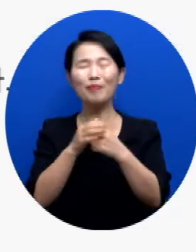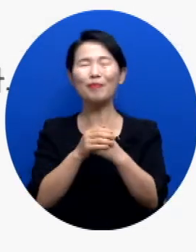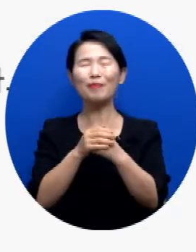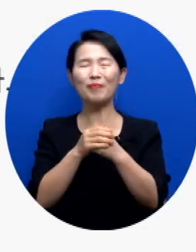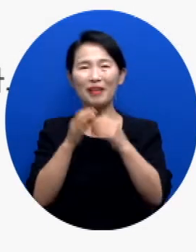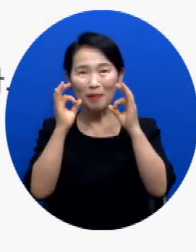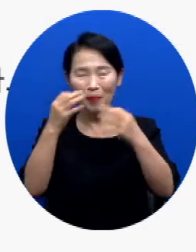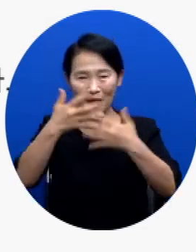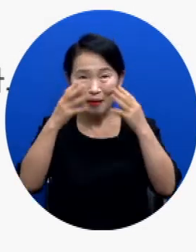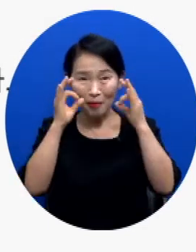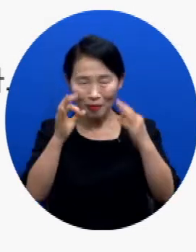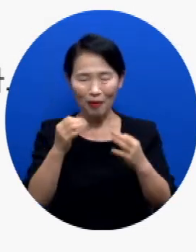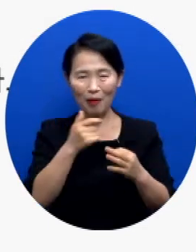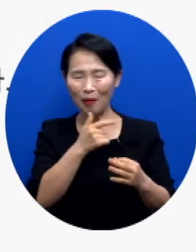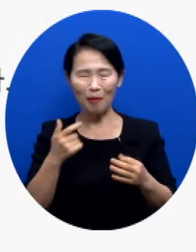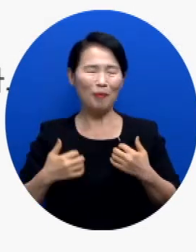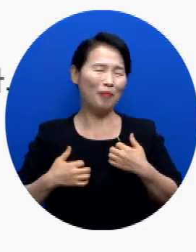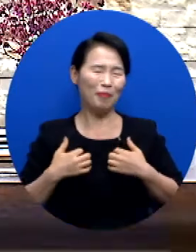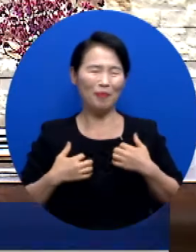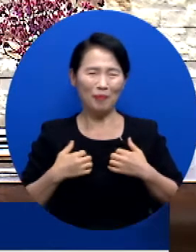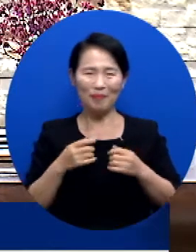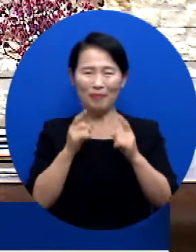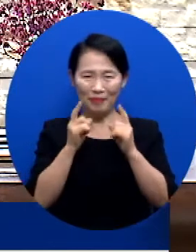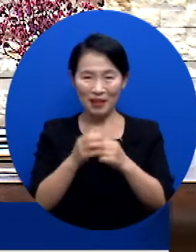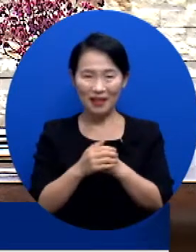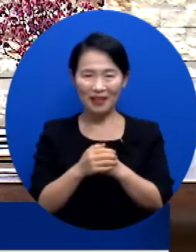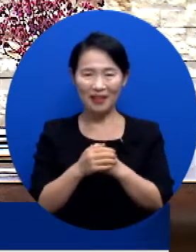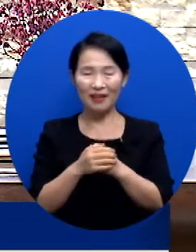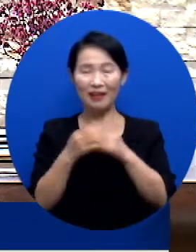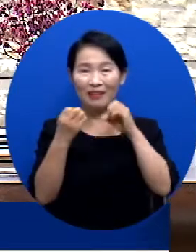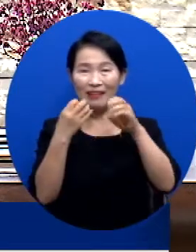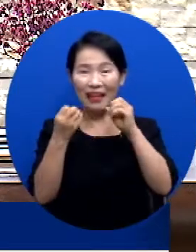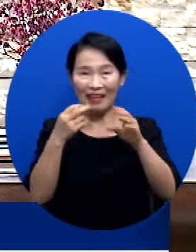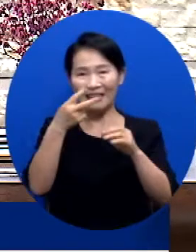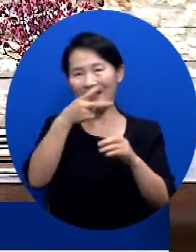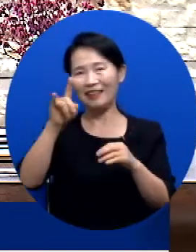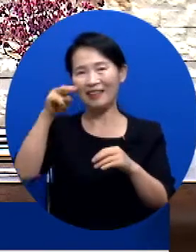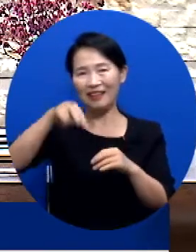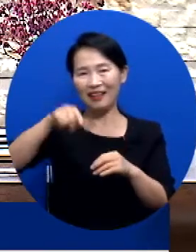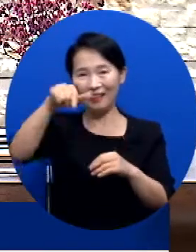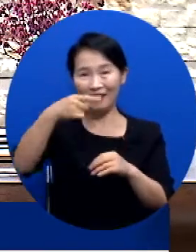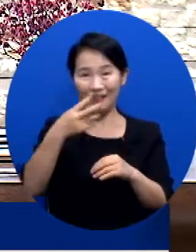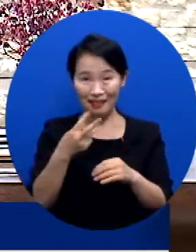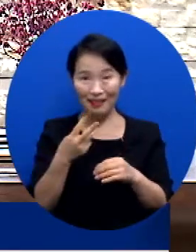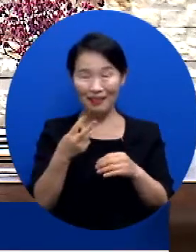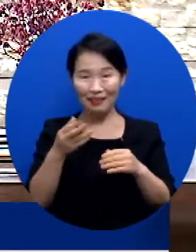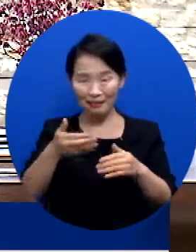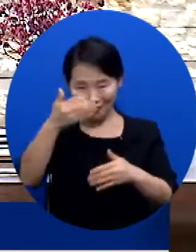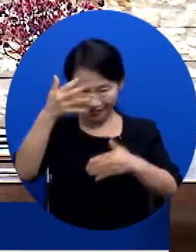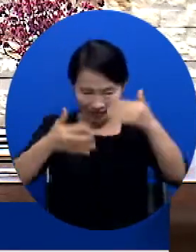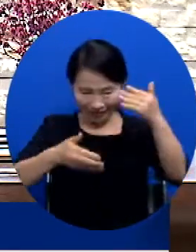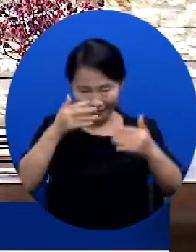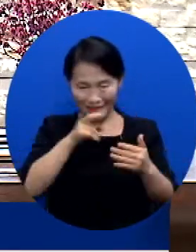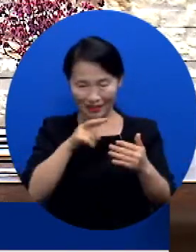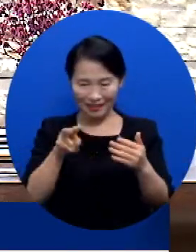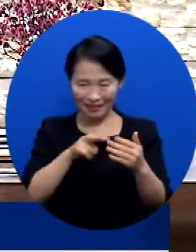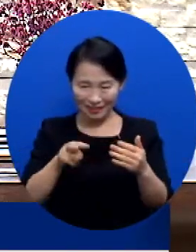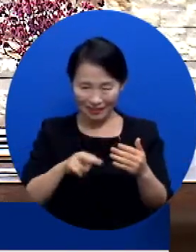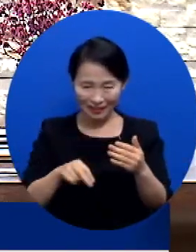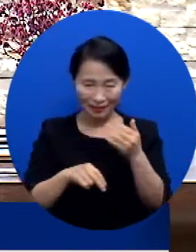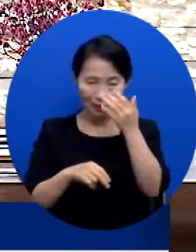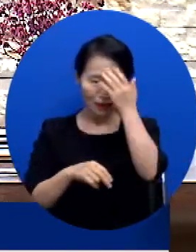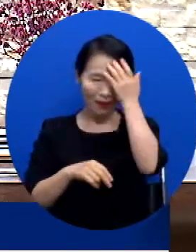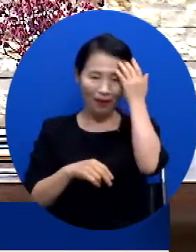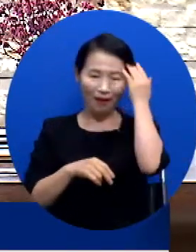간증이 쏟아졌습니다. 저도 이제 댓글을 이게 조금 한번 이렇게 보니까 제 스스로가